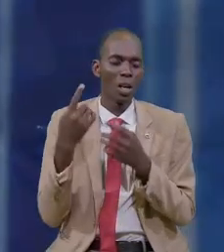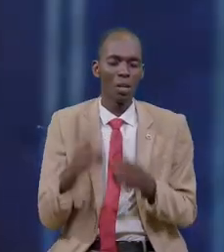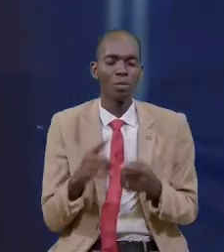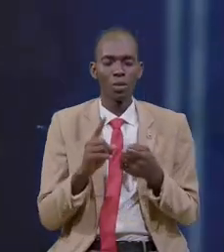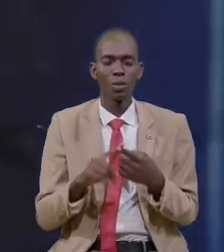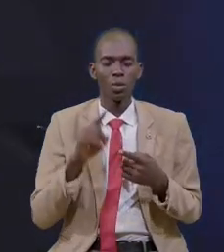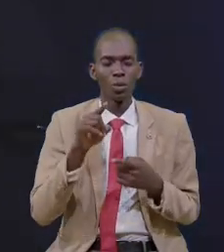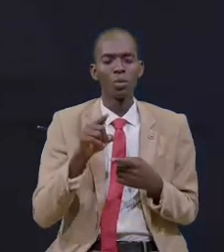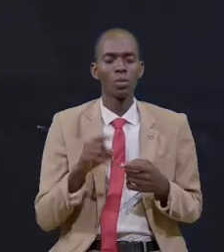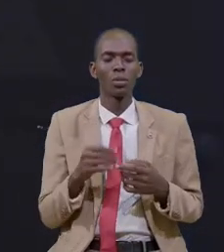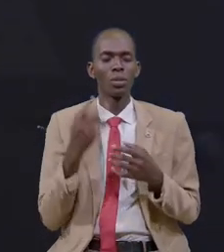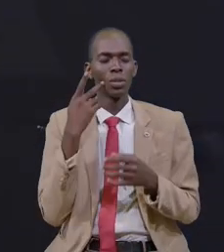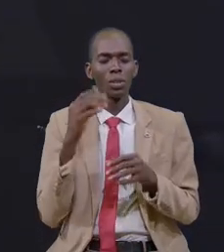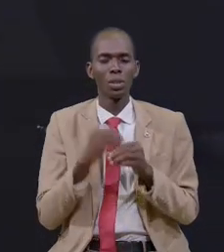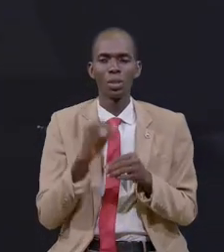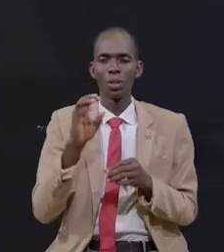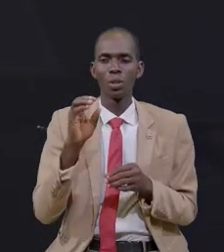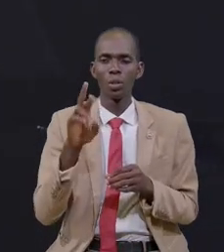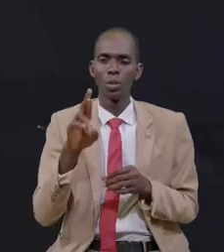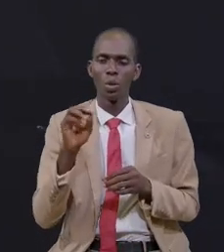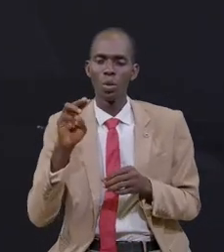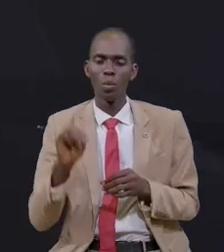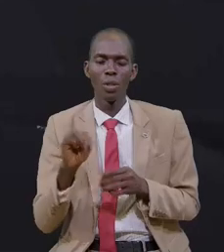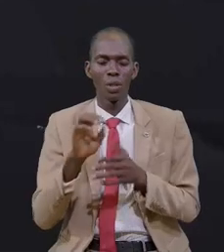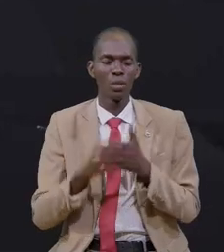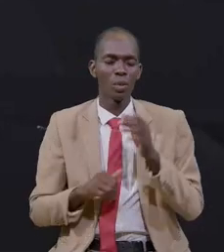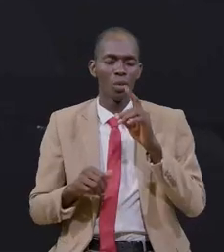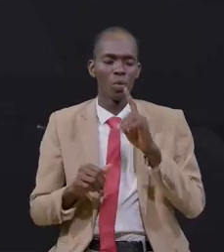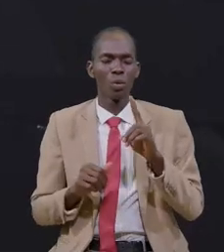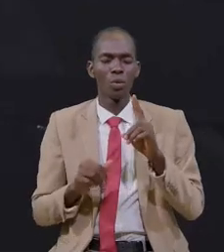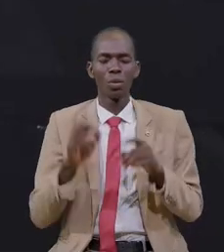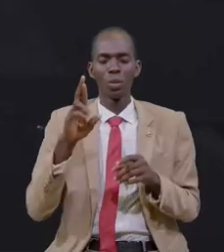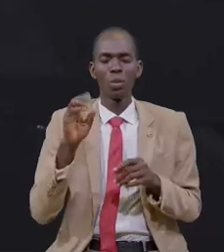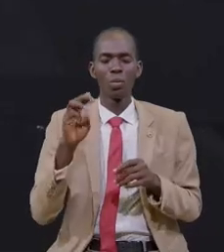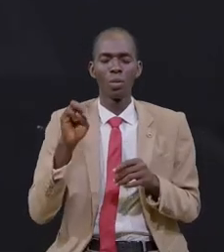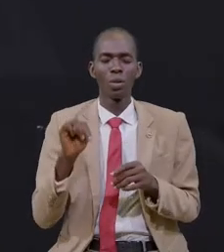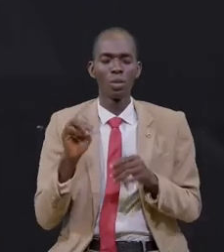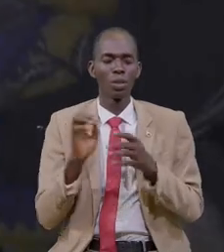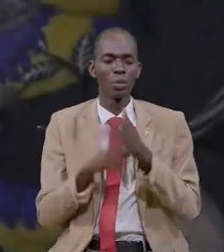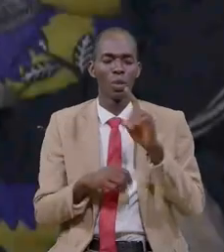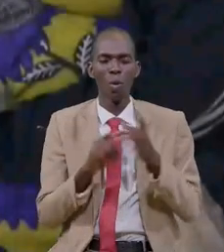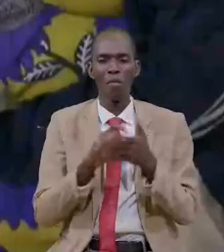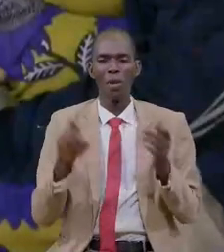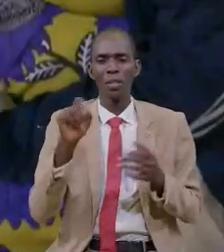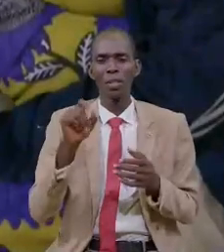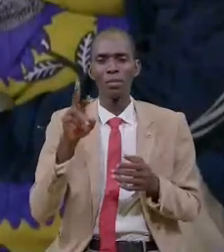jamais pratiquée. En Romains chapitre 1, verset 11. Romains 1,